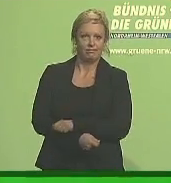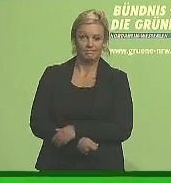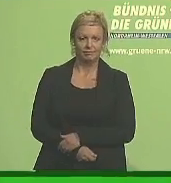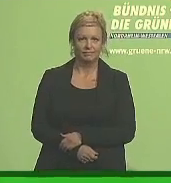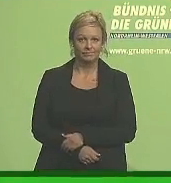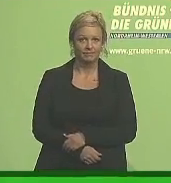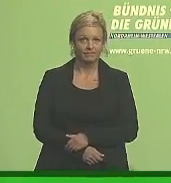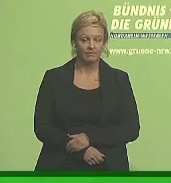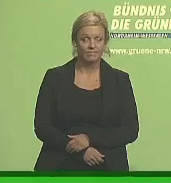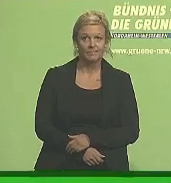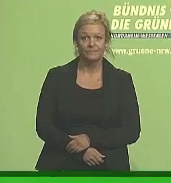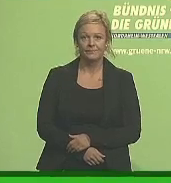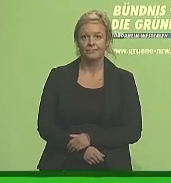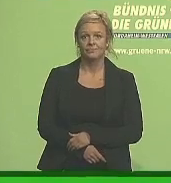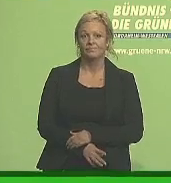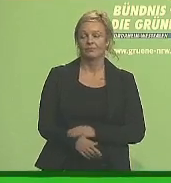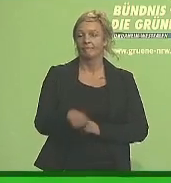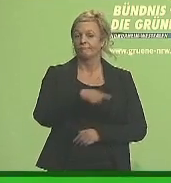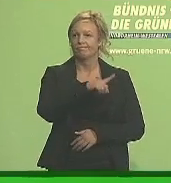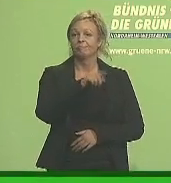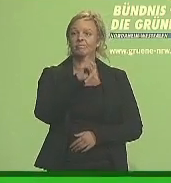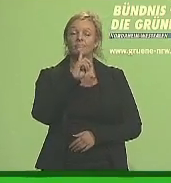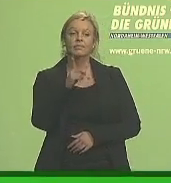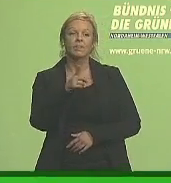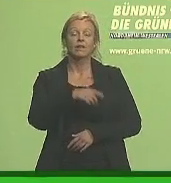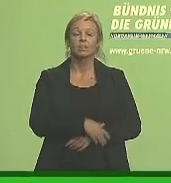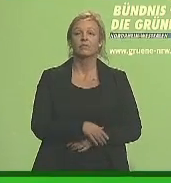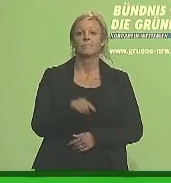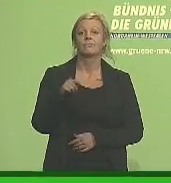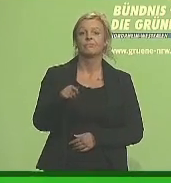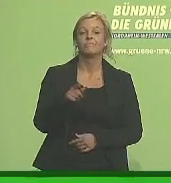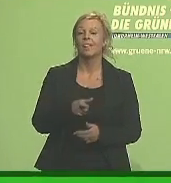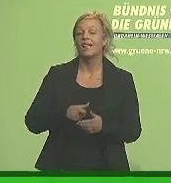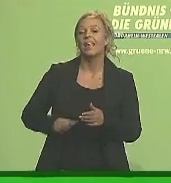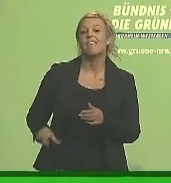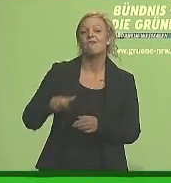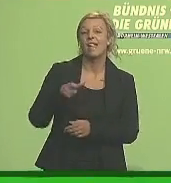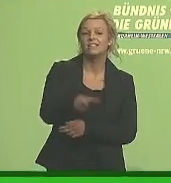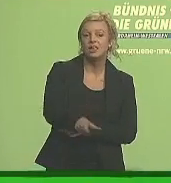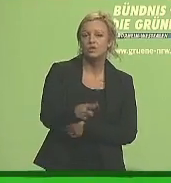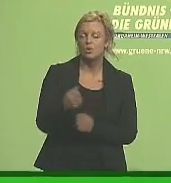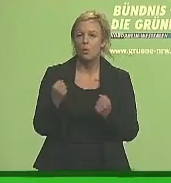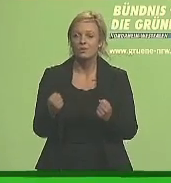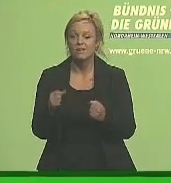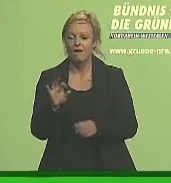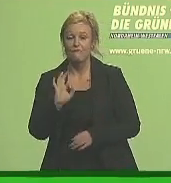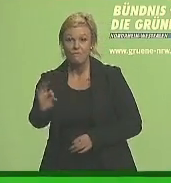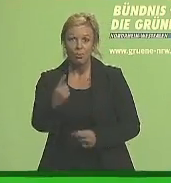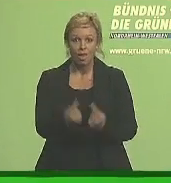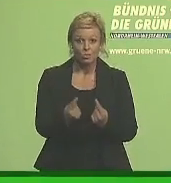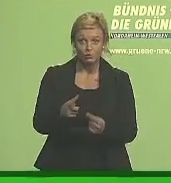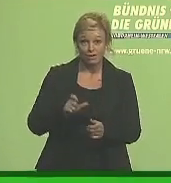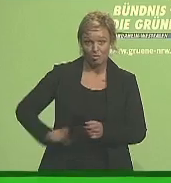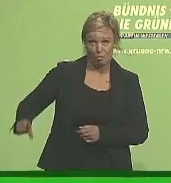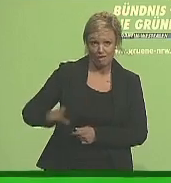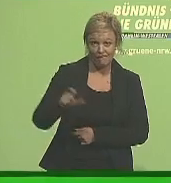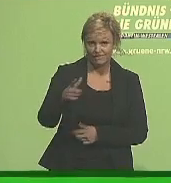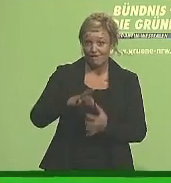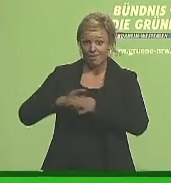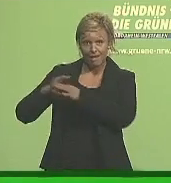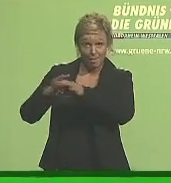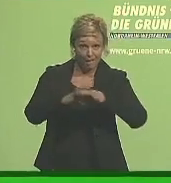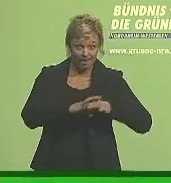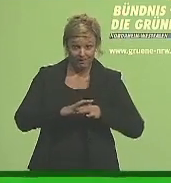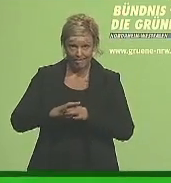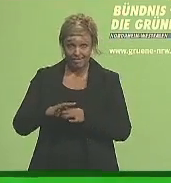zeigen das nämlich damit, sie behaupten im Landtag, dass die Investitionssicherheit für die Industrie in Nordrhein-Westfalen davon abhängen würde,